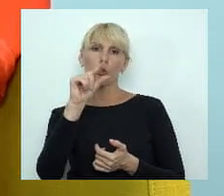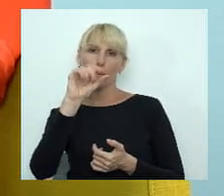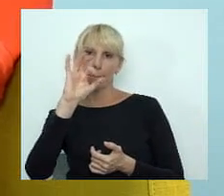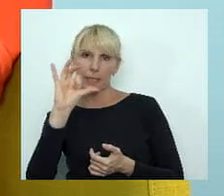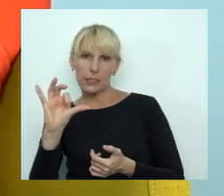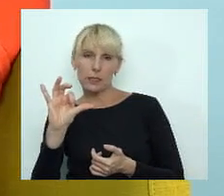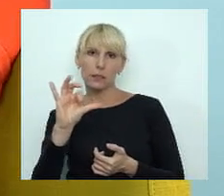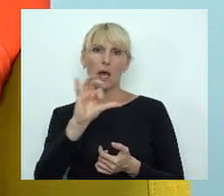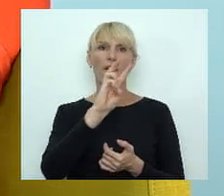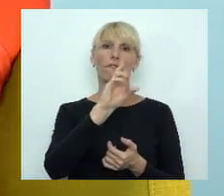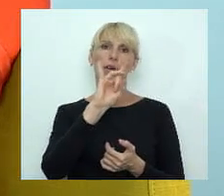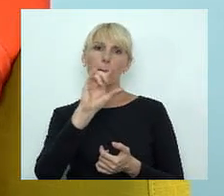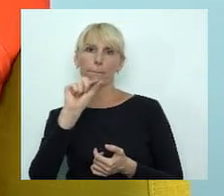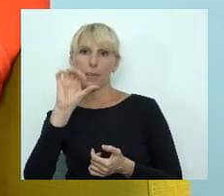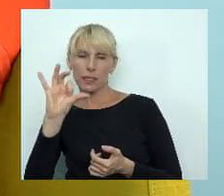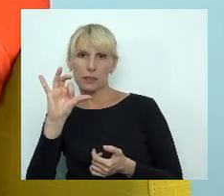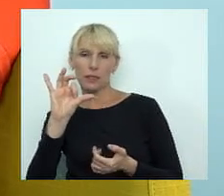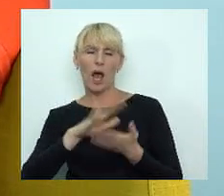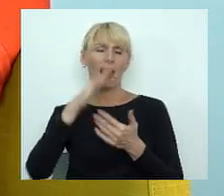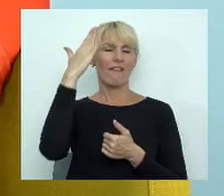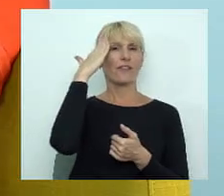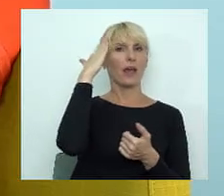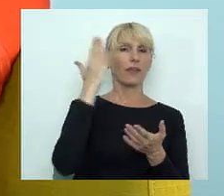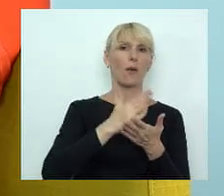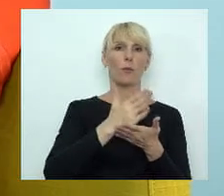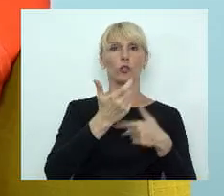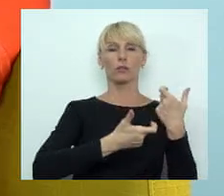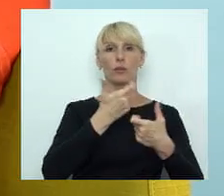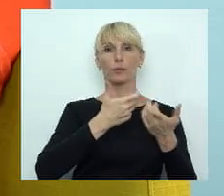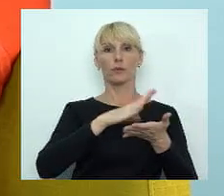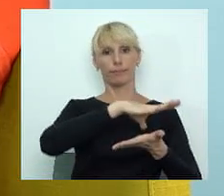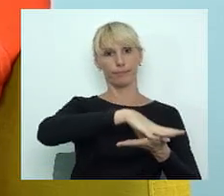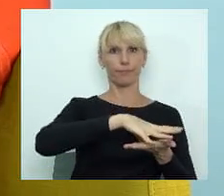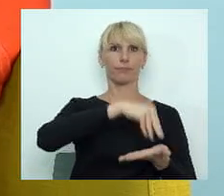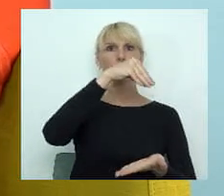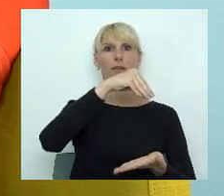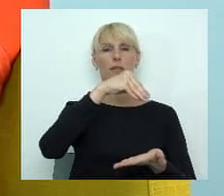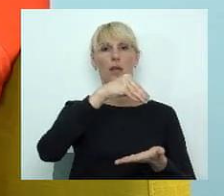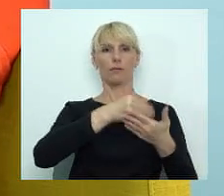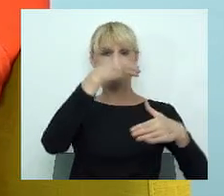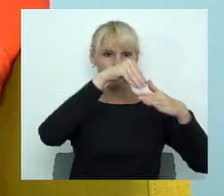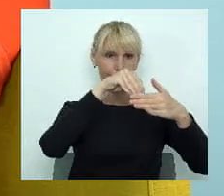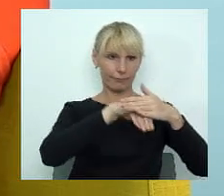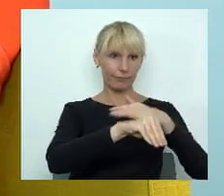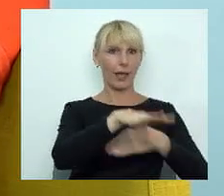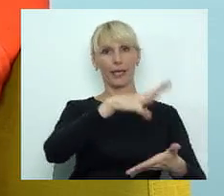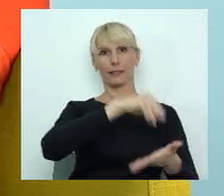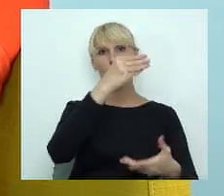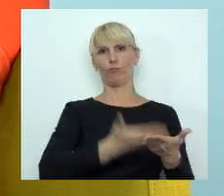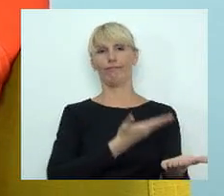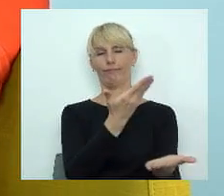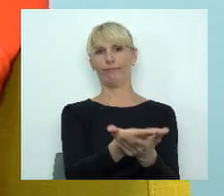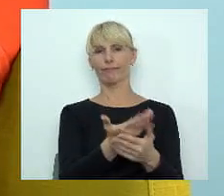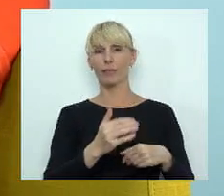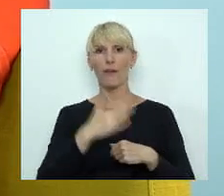czasu personelowi obsługi zajmie stworzenie odpisu, niż wzięcie tej kartki, włożenie jej do kserokopiarki i